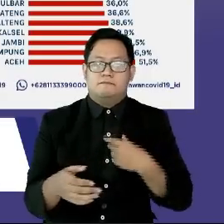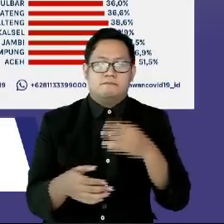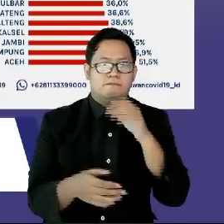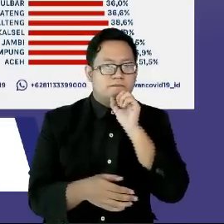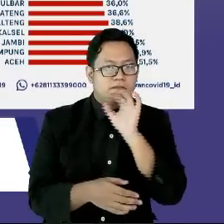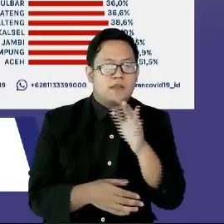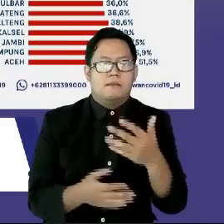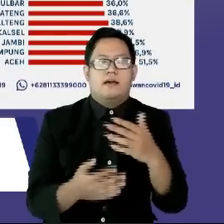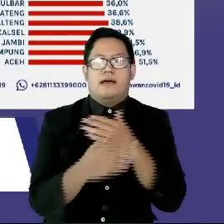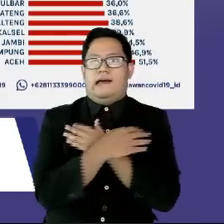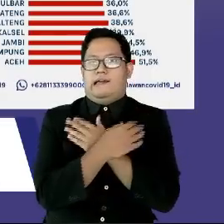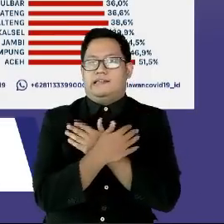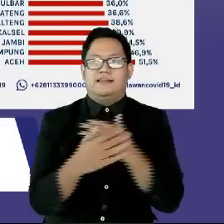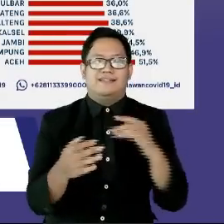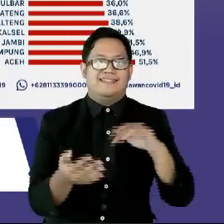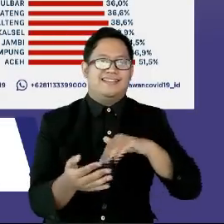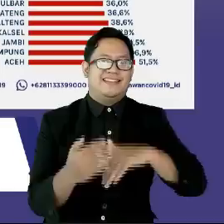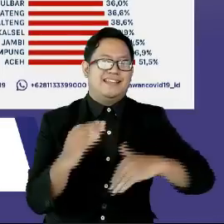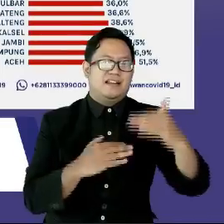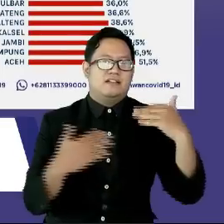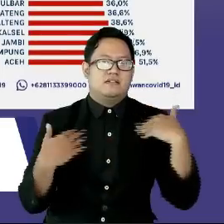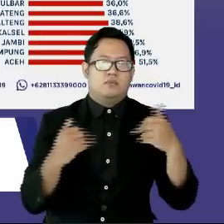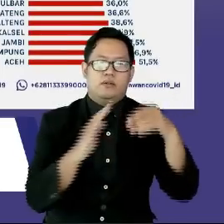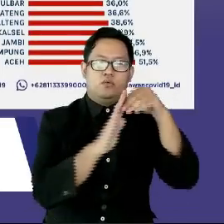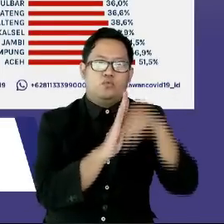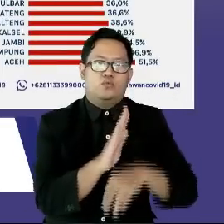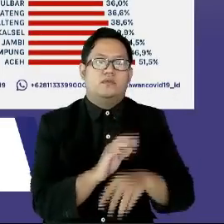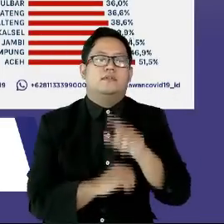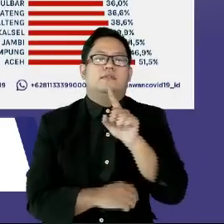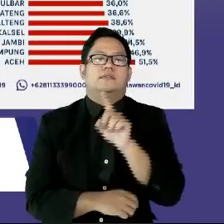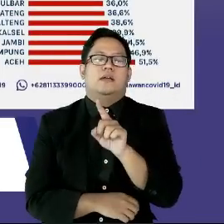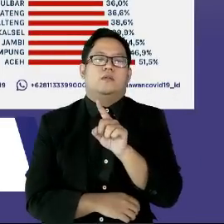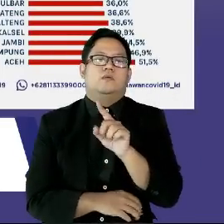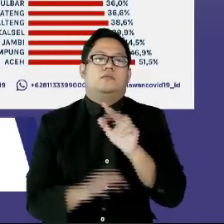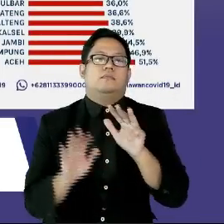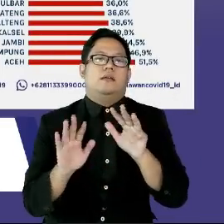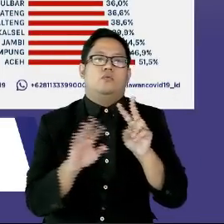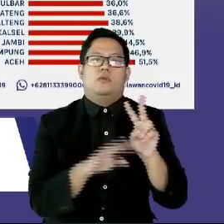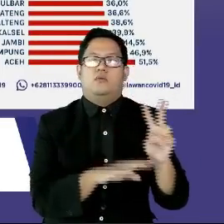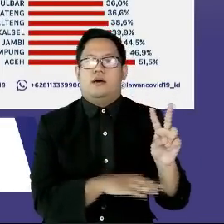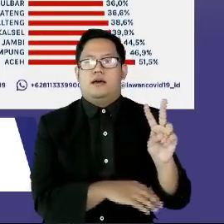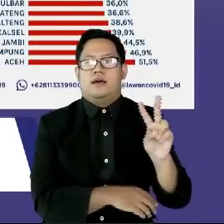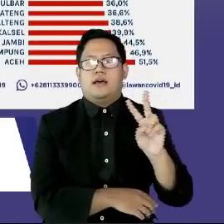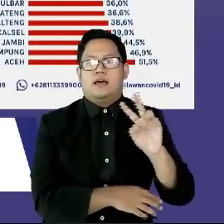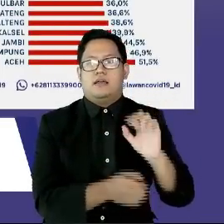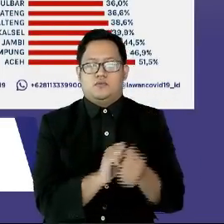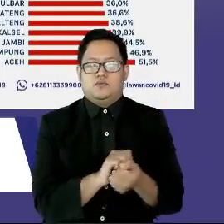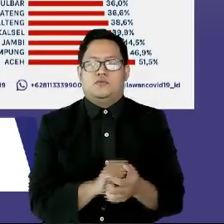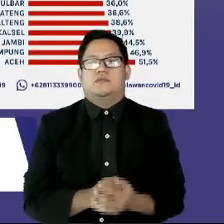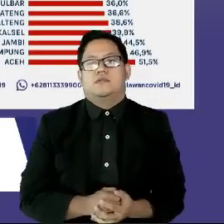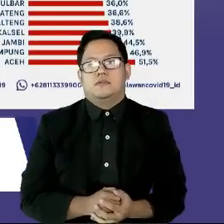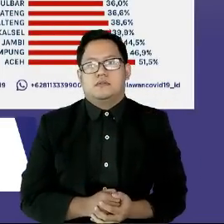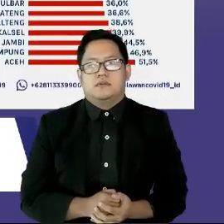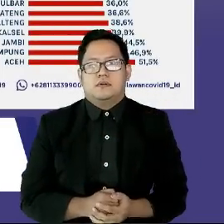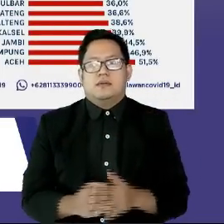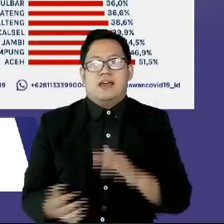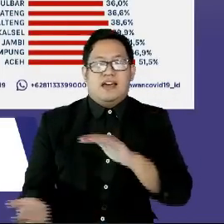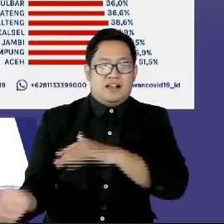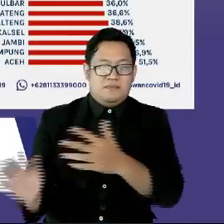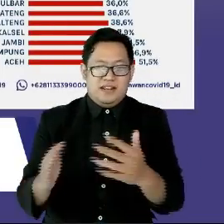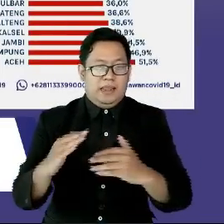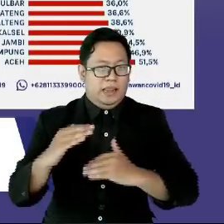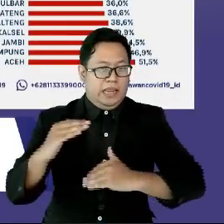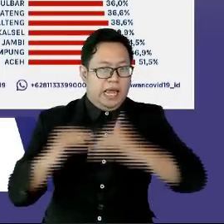Aceh juga mengalami penurunan sebesar 1.291 kasus. Kematian mengalami kenaikan